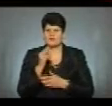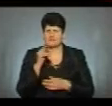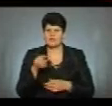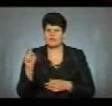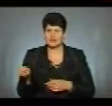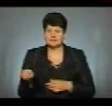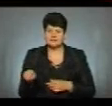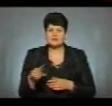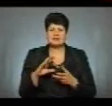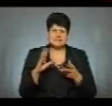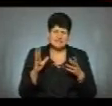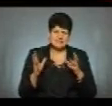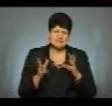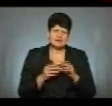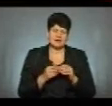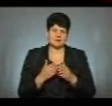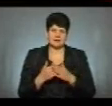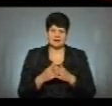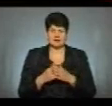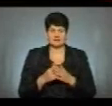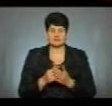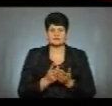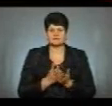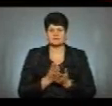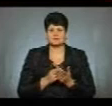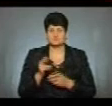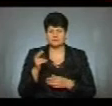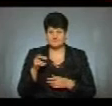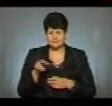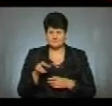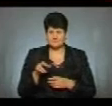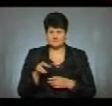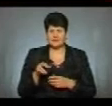такий загальний образ чиновництва далі